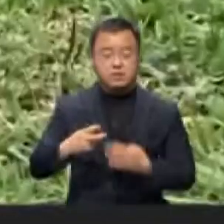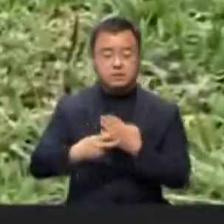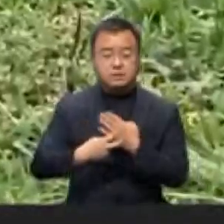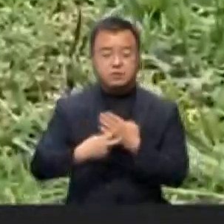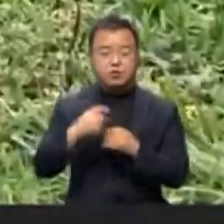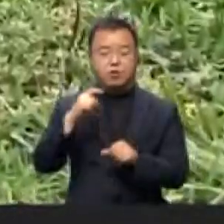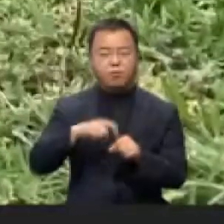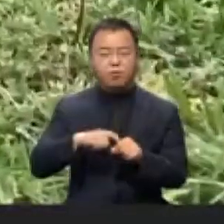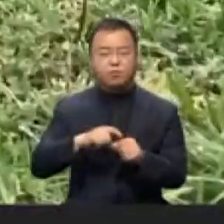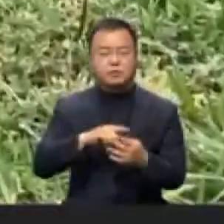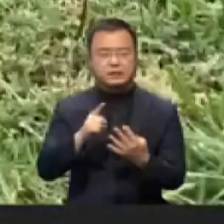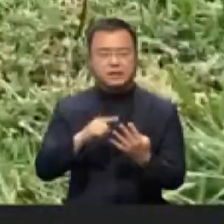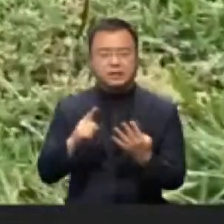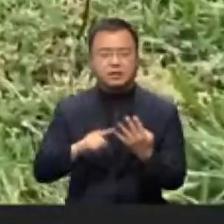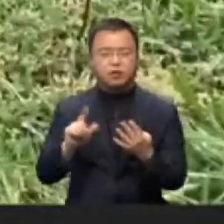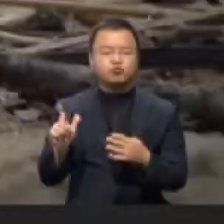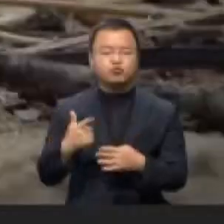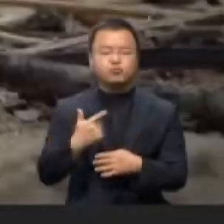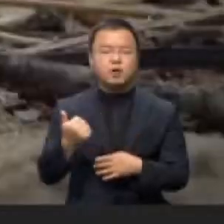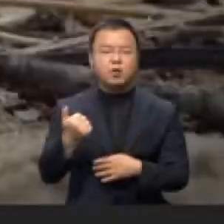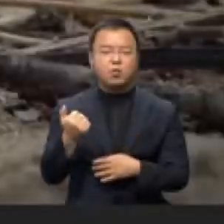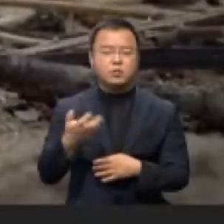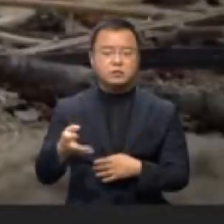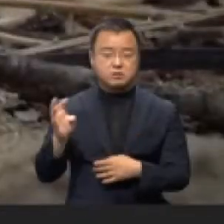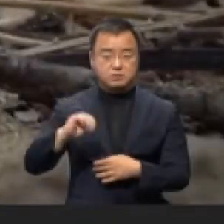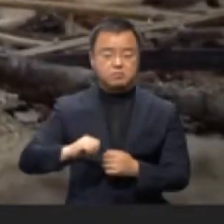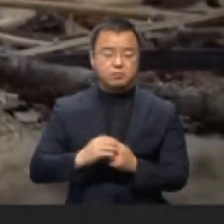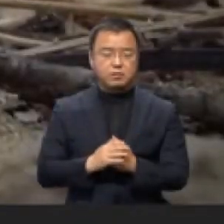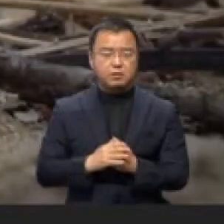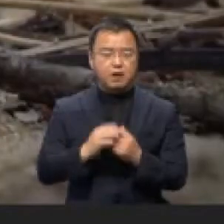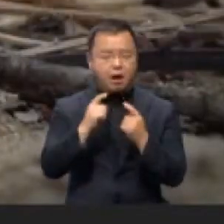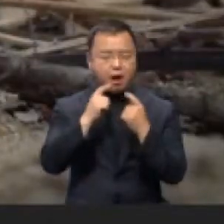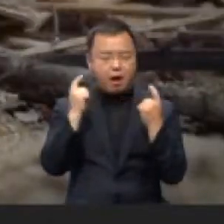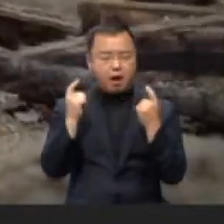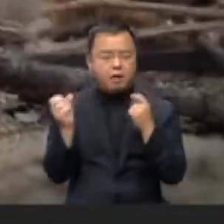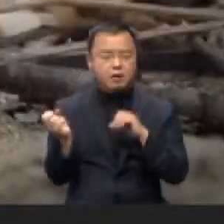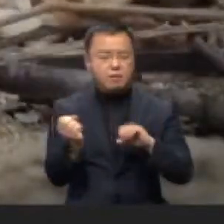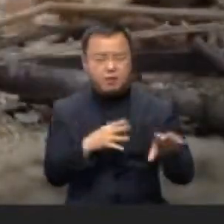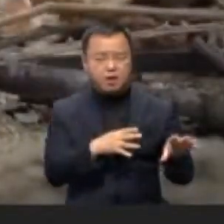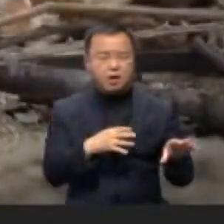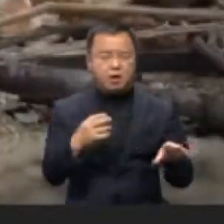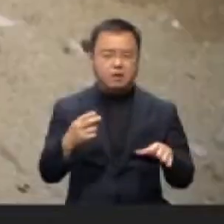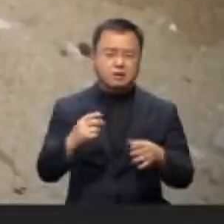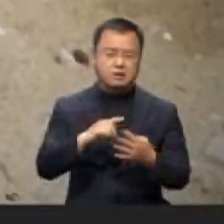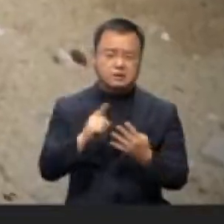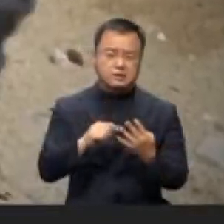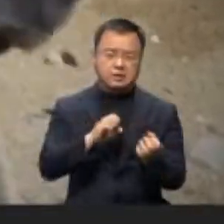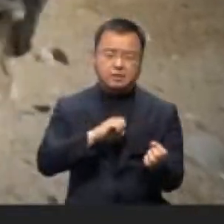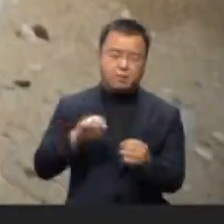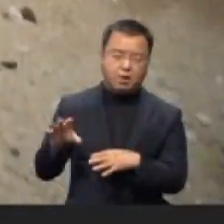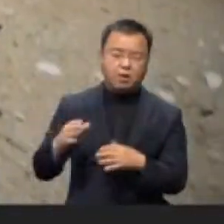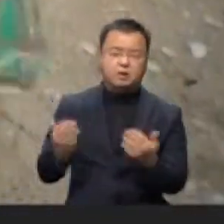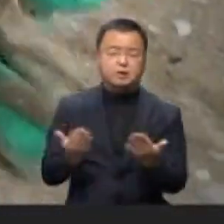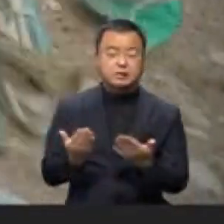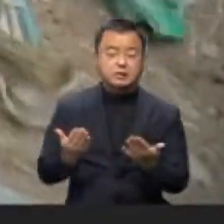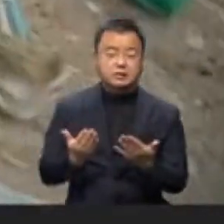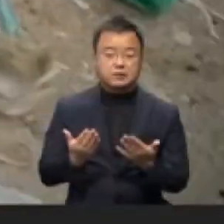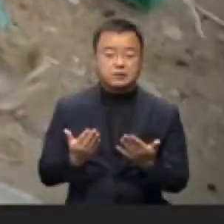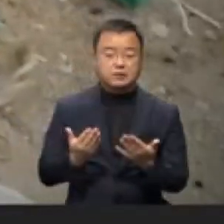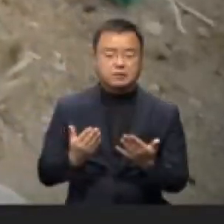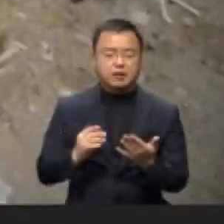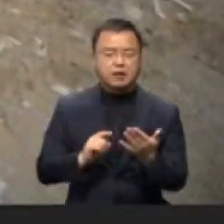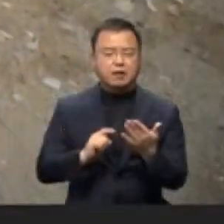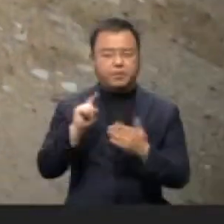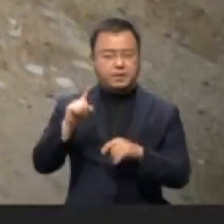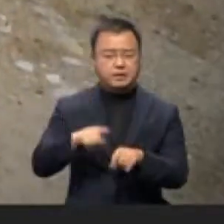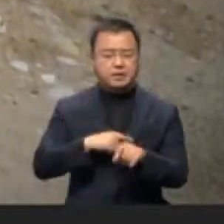650억 개에 달합니다. 이렇게 버려지는 마스크와 의료용 장갑은 야생동물뿐 아니라 해양생물에게도